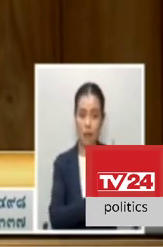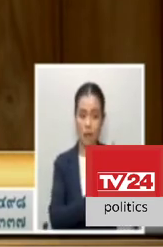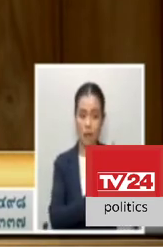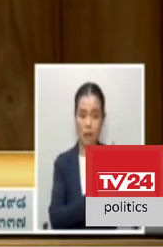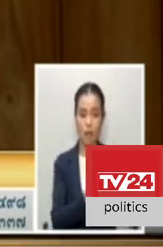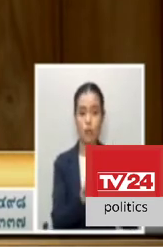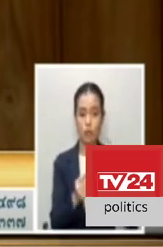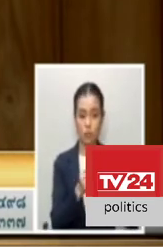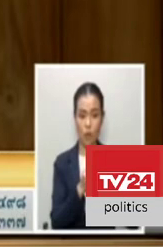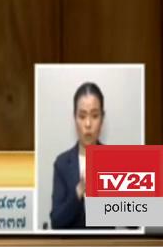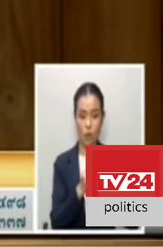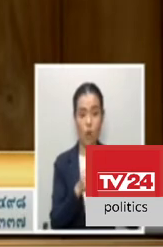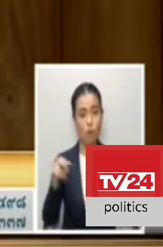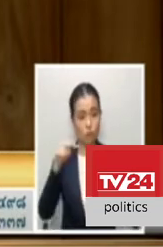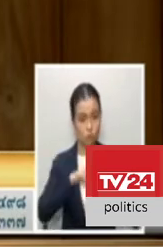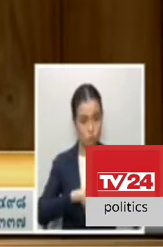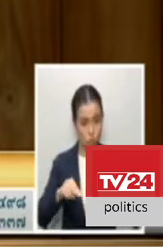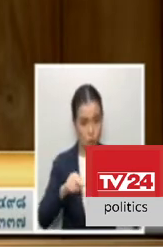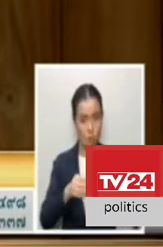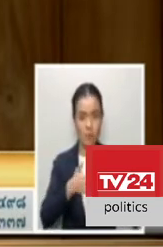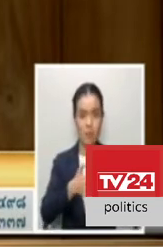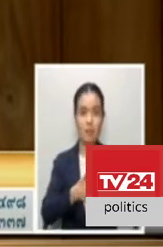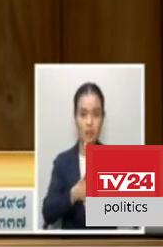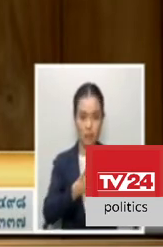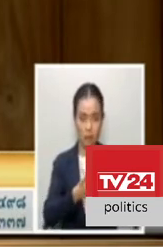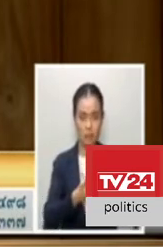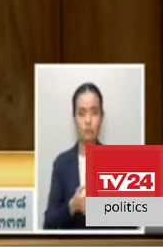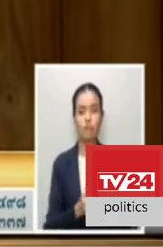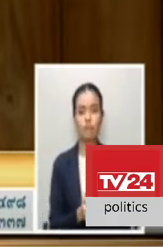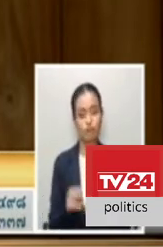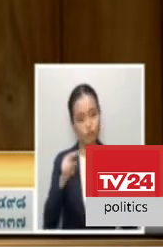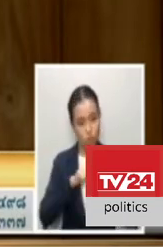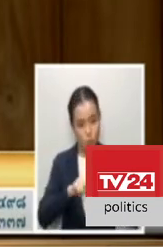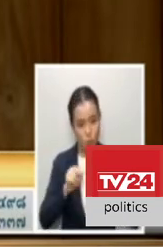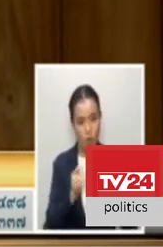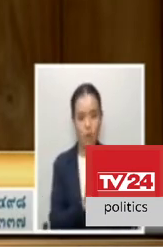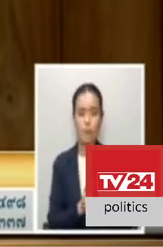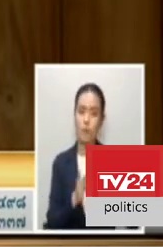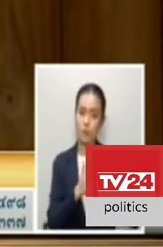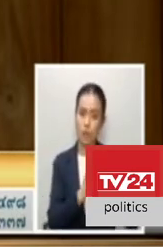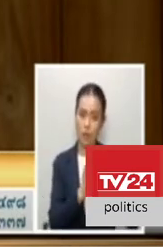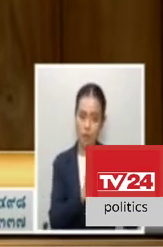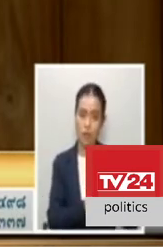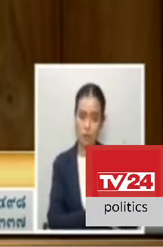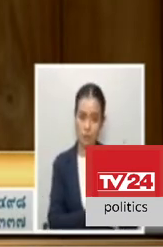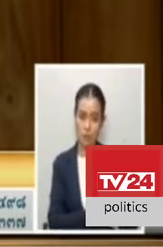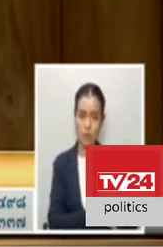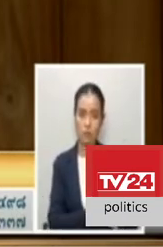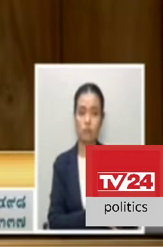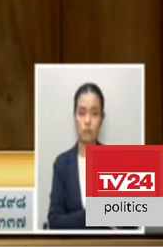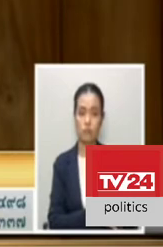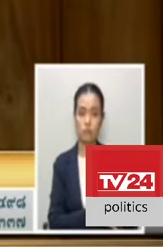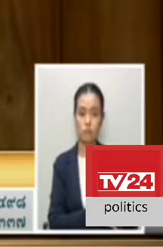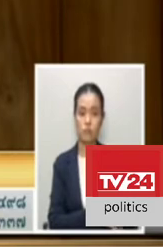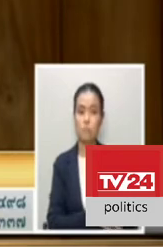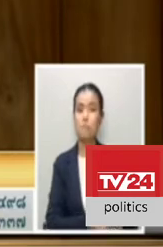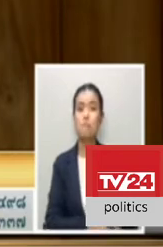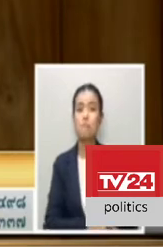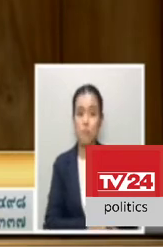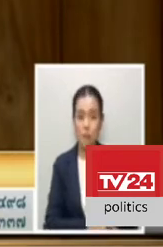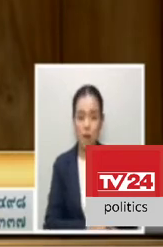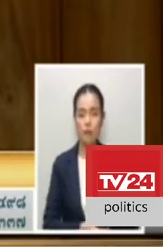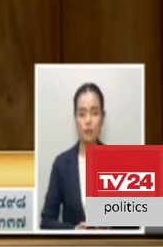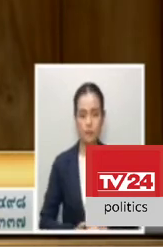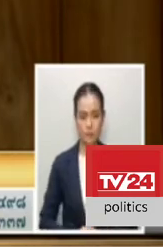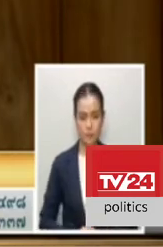จะต้องเป็นคนคุมการเลือกตั้งนะฮะก็อันนั้นเป็นเหตุหนึ่งที่จะไม่มาน